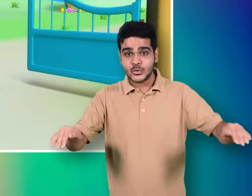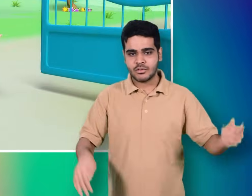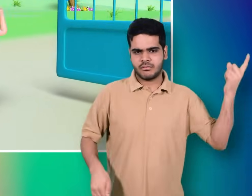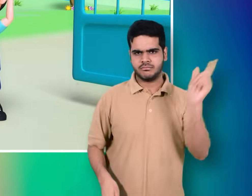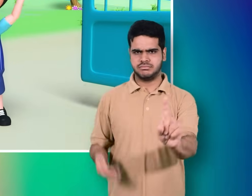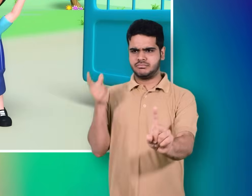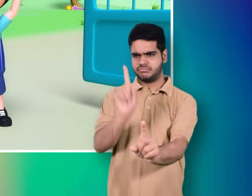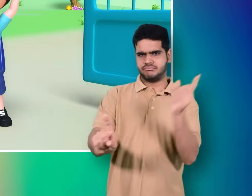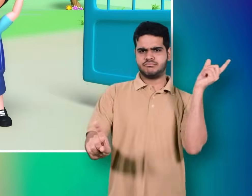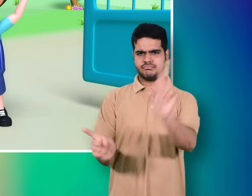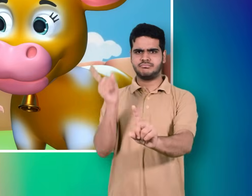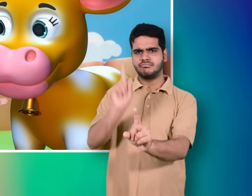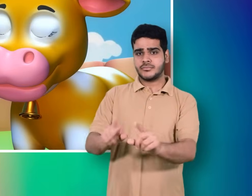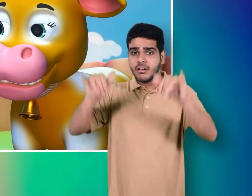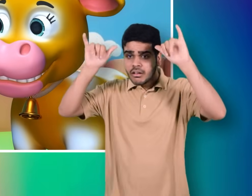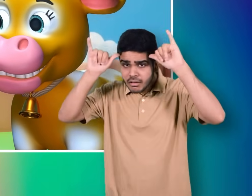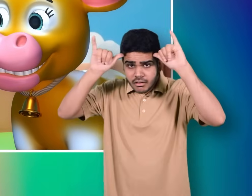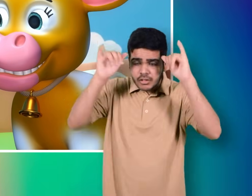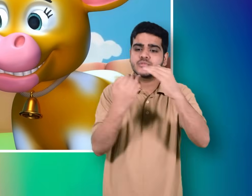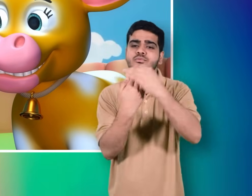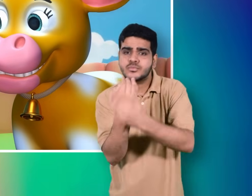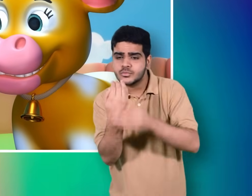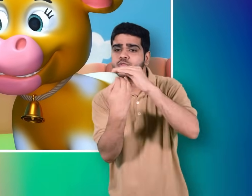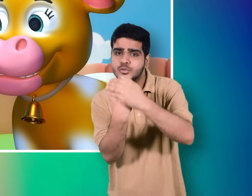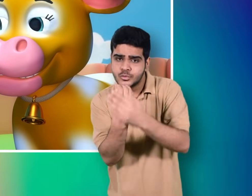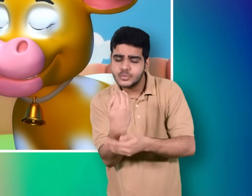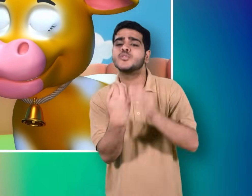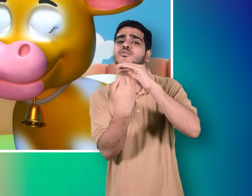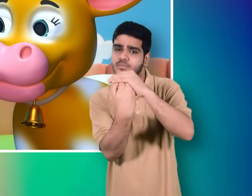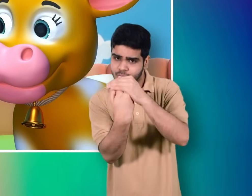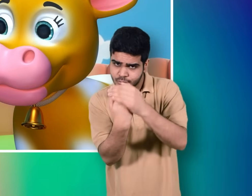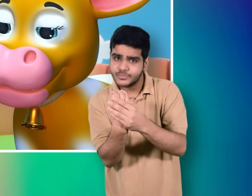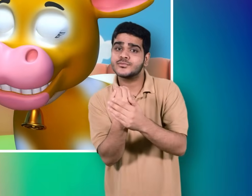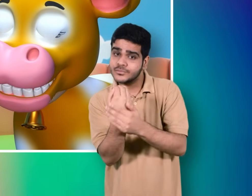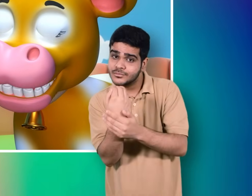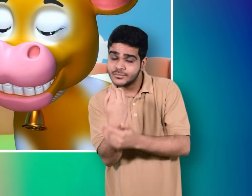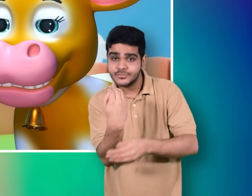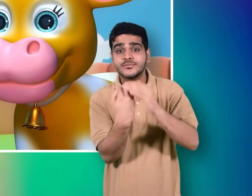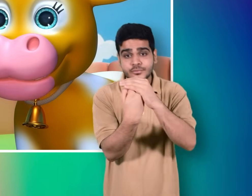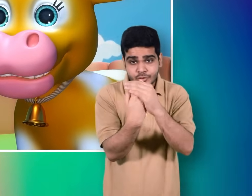बच्चे आकर बड़े प्यार से हाथ फेरते इसके ऊपर,